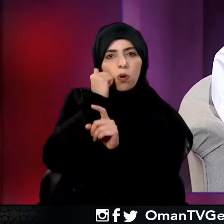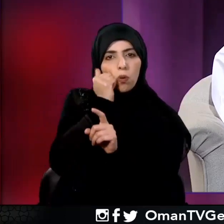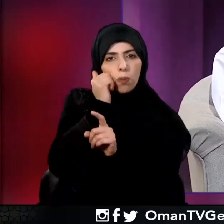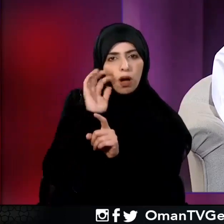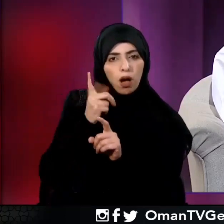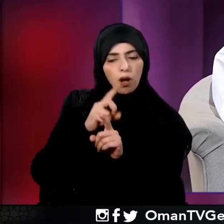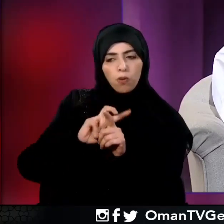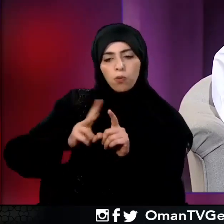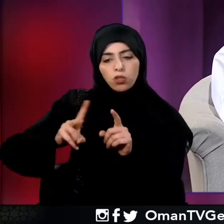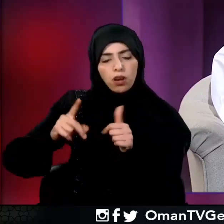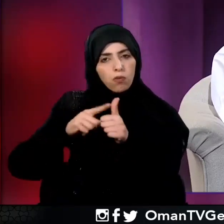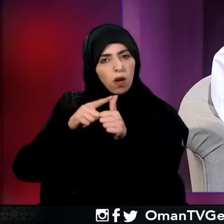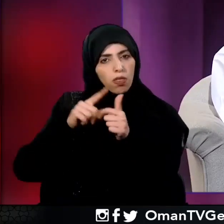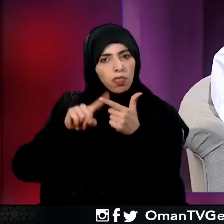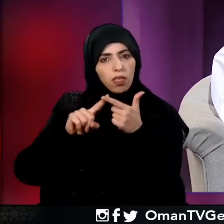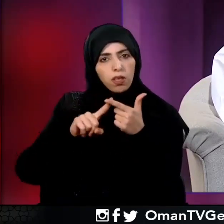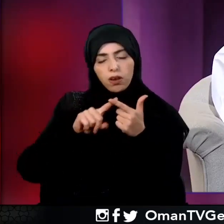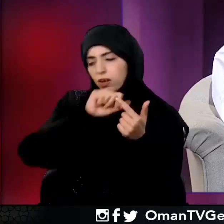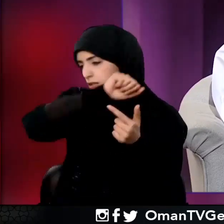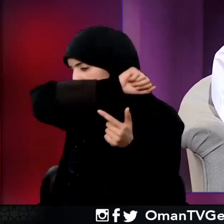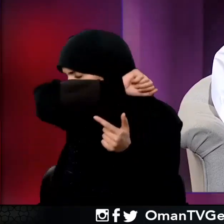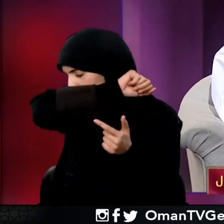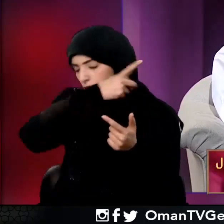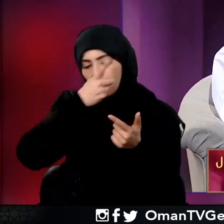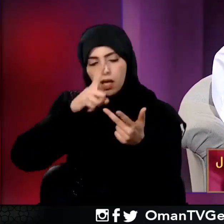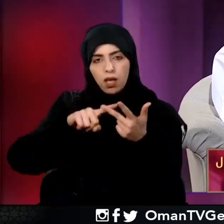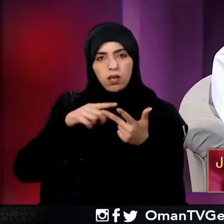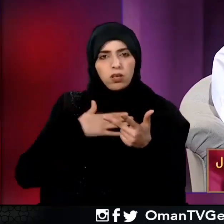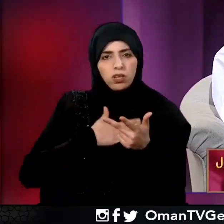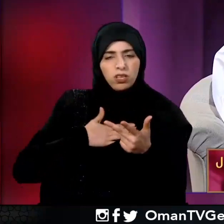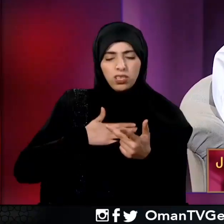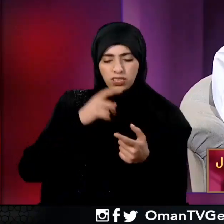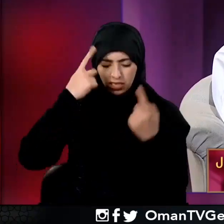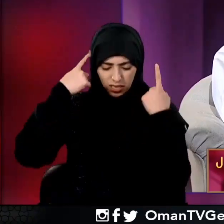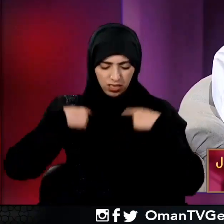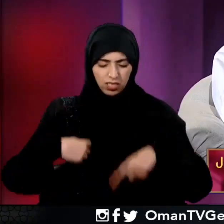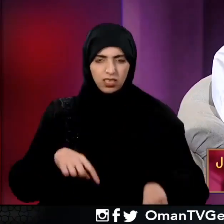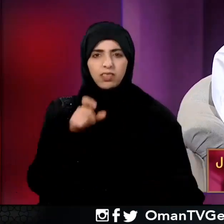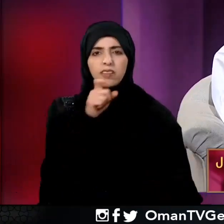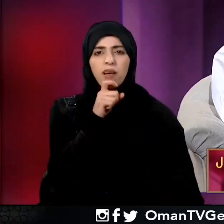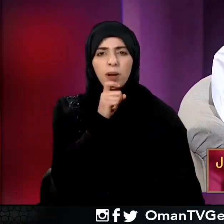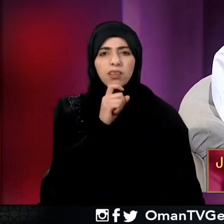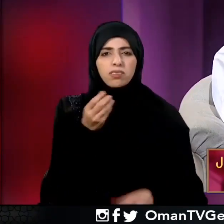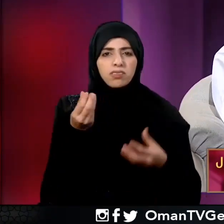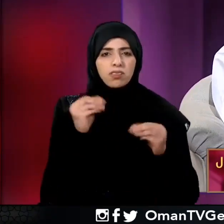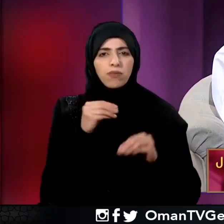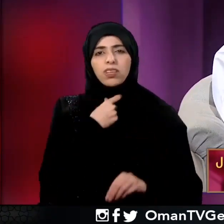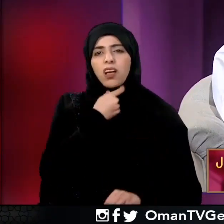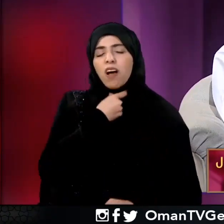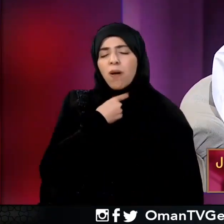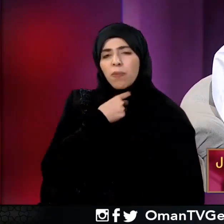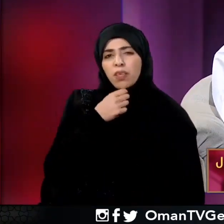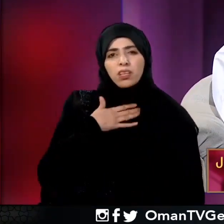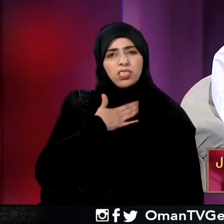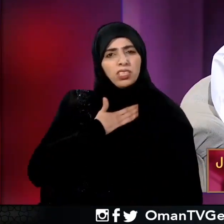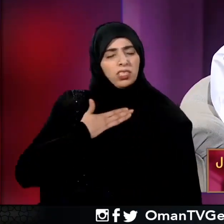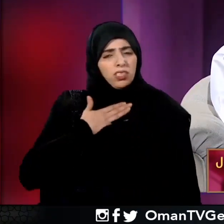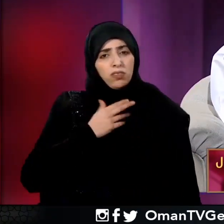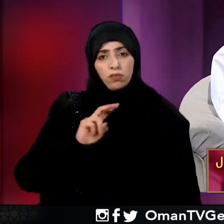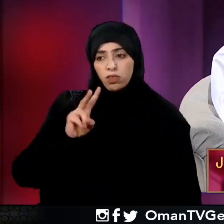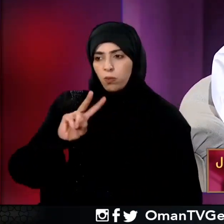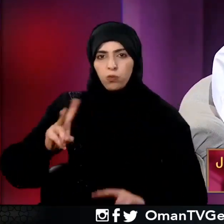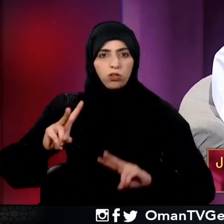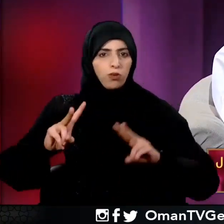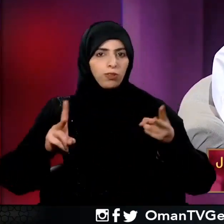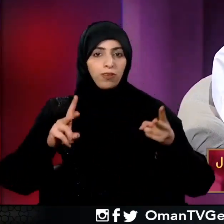كما هو معروف، الأعراض الأخرى اللي هو الوهن في الجسم، أعراض في الحلق، فهذه قد تكون تفرق